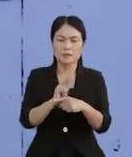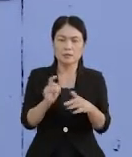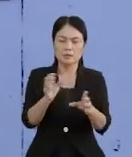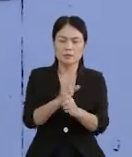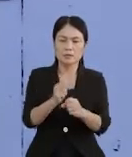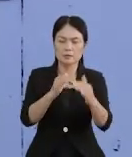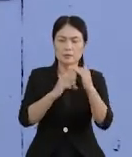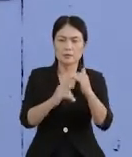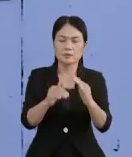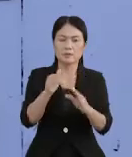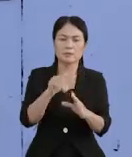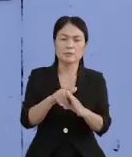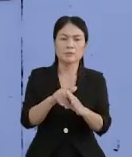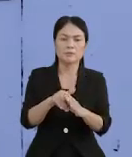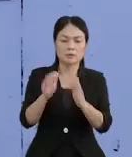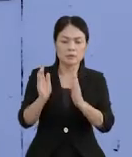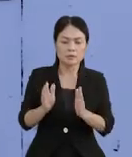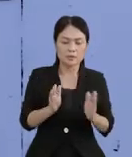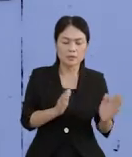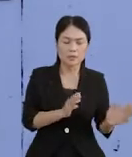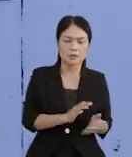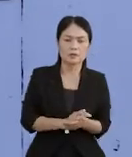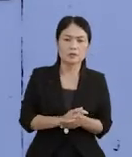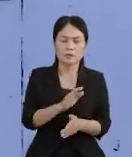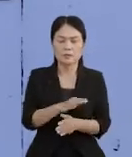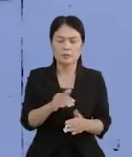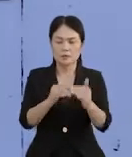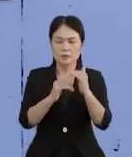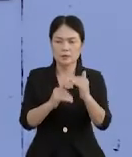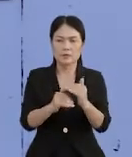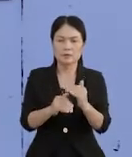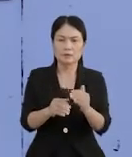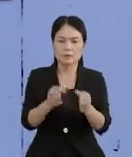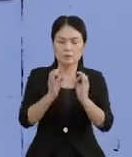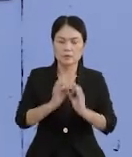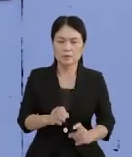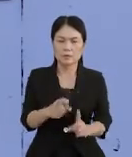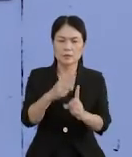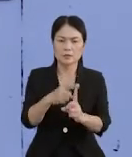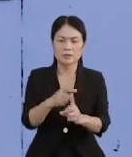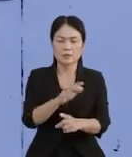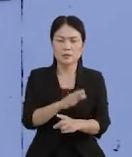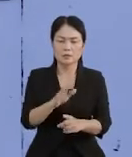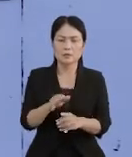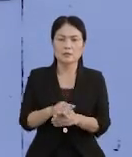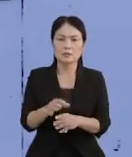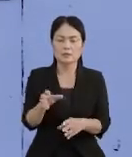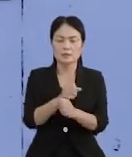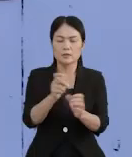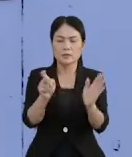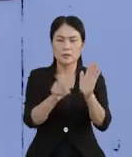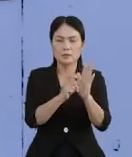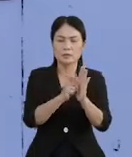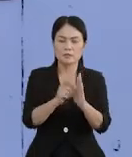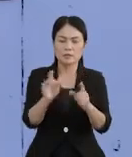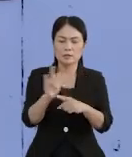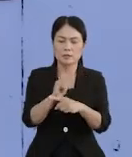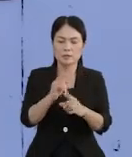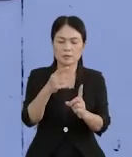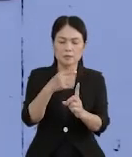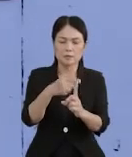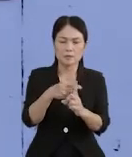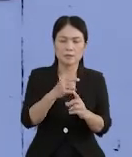đại ban cẩm nọt nước nóng hàn cả bờ côn cẩm nọt tha vị thí bầu chân côn vô máu kẹt ní mà vị thí bầu từ